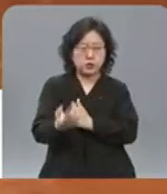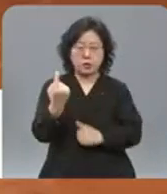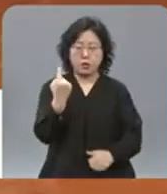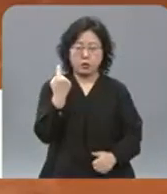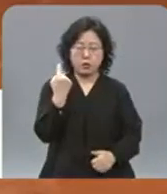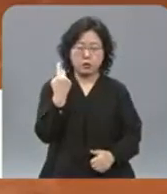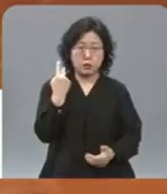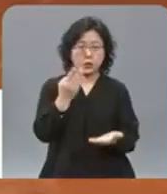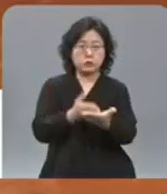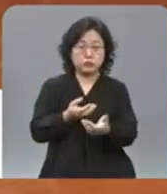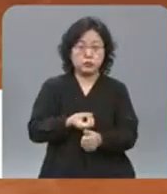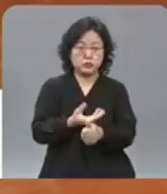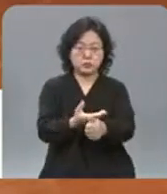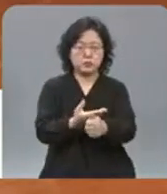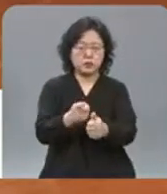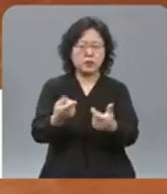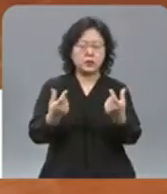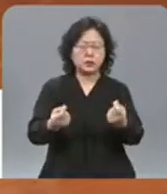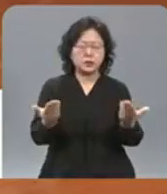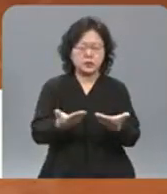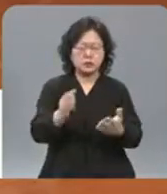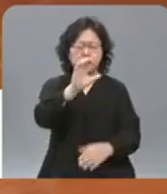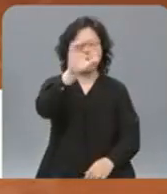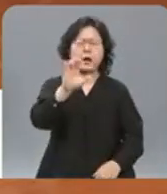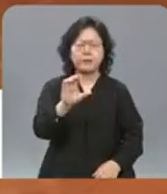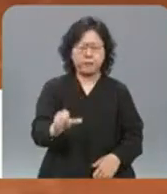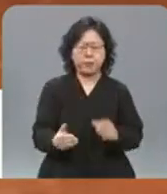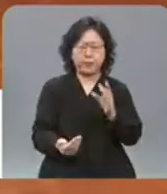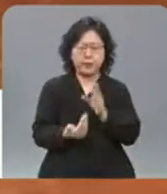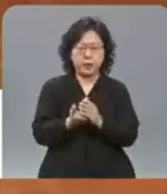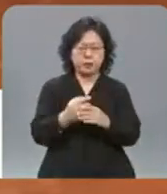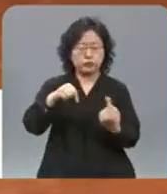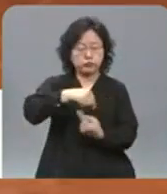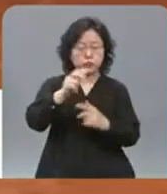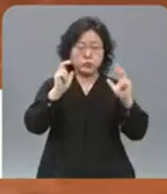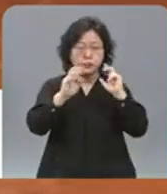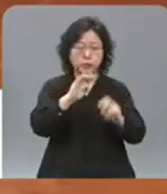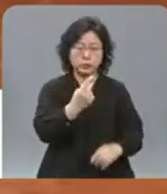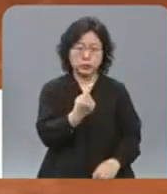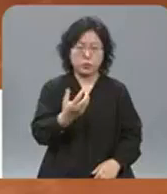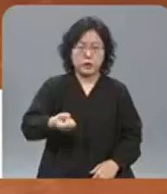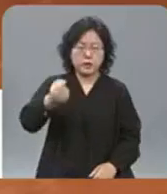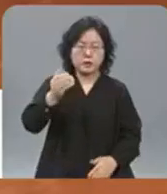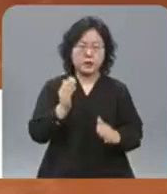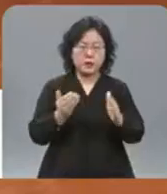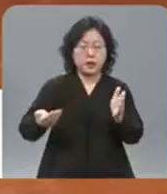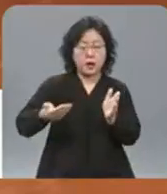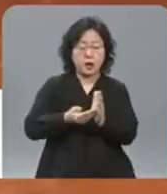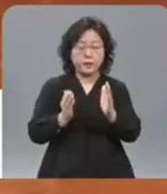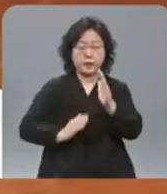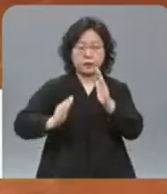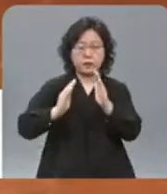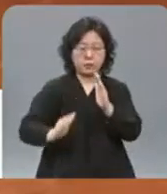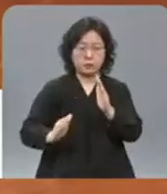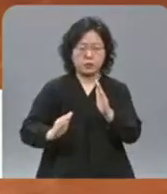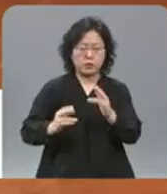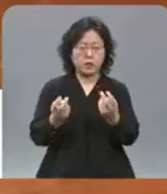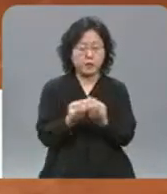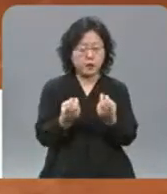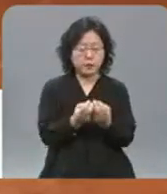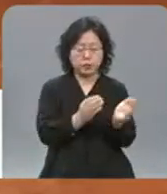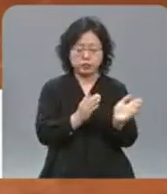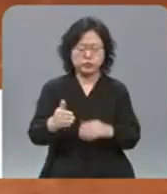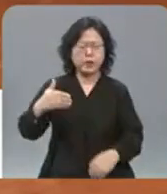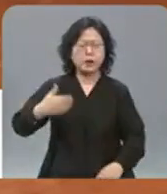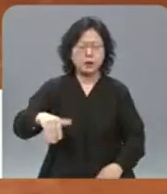어제 전해드렸죠. 이런 일이 계속 반복돼 왔지만 운영사인 포스코와 소유주인 항만공사는 방지 대책을 세우지